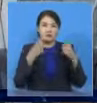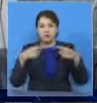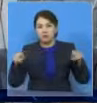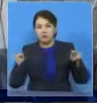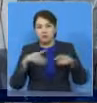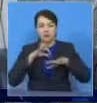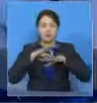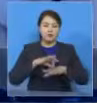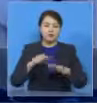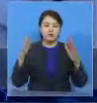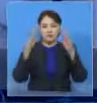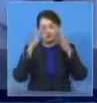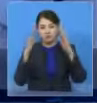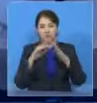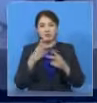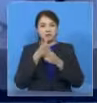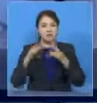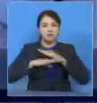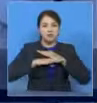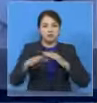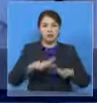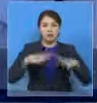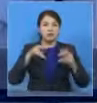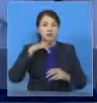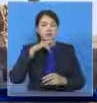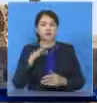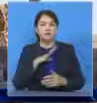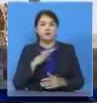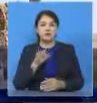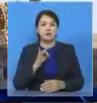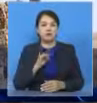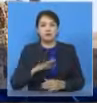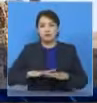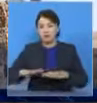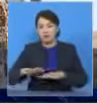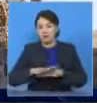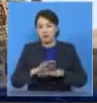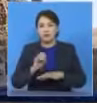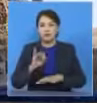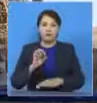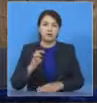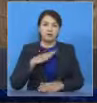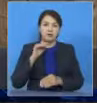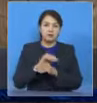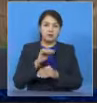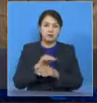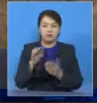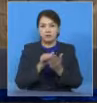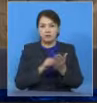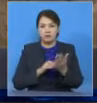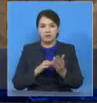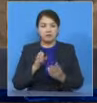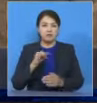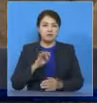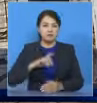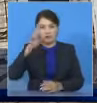Продолжается восстановление мечети со смотровой площадкой. Огромное внимание уделено благоустройству территории мемориального комплекса, включенного в список сакральных мест